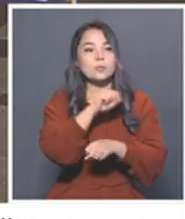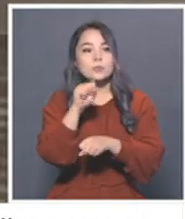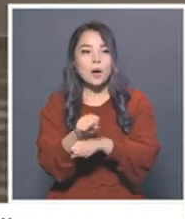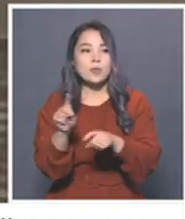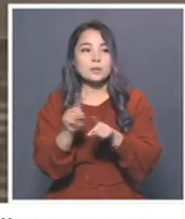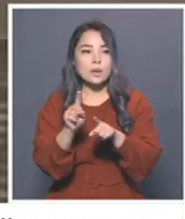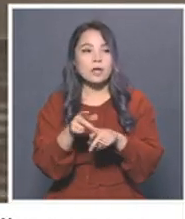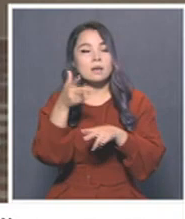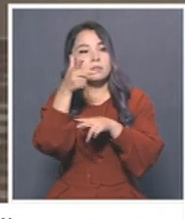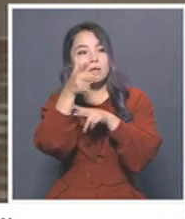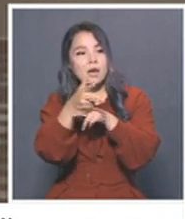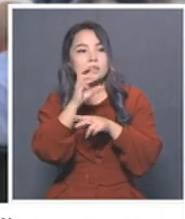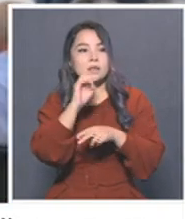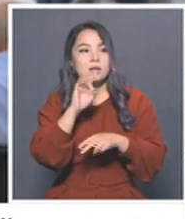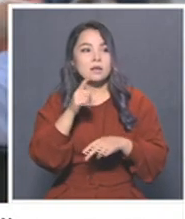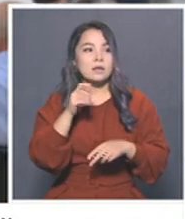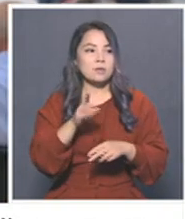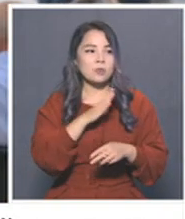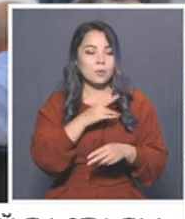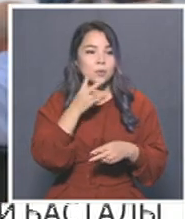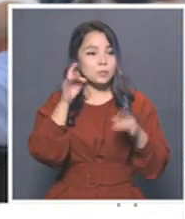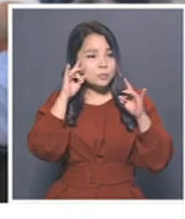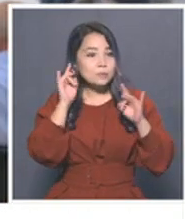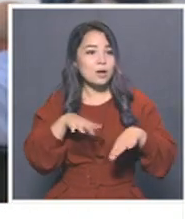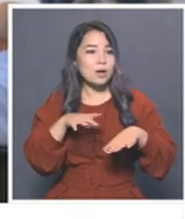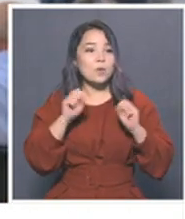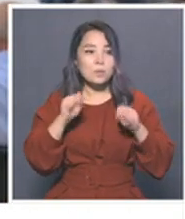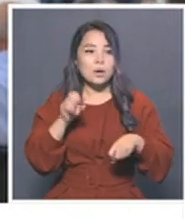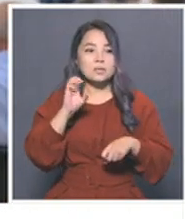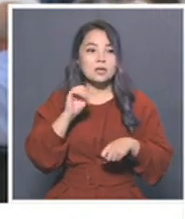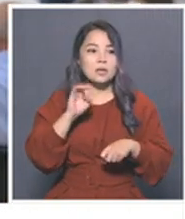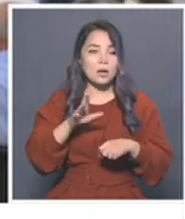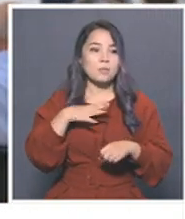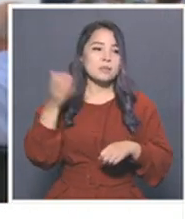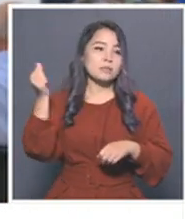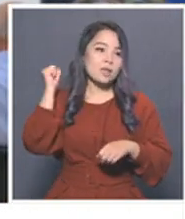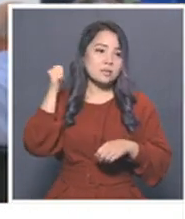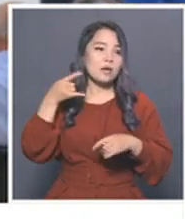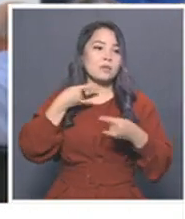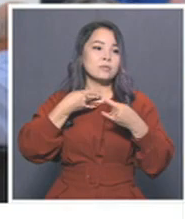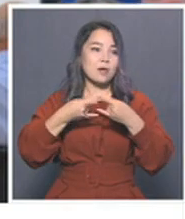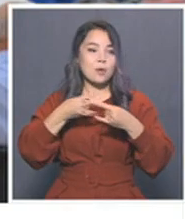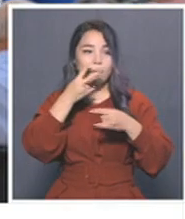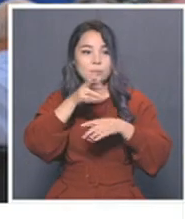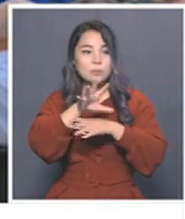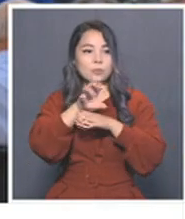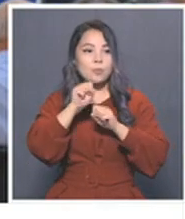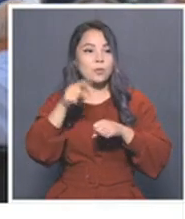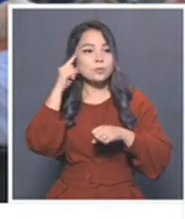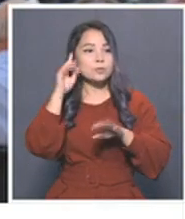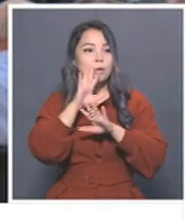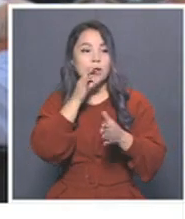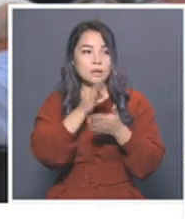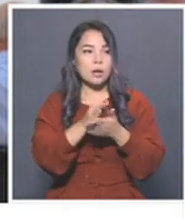сәтін сергек сарт еткізген. Не знал, что Сергек может сзади фиксировать. Мен Сергек камерасы артымыздан түсіріп алады деп